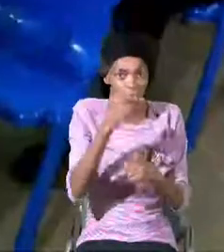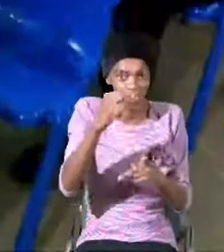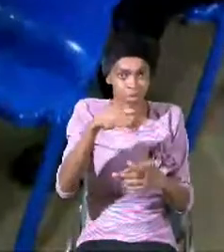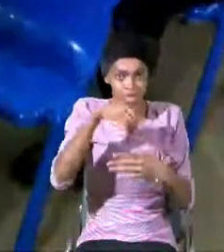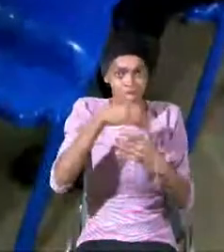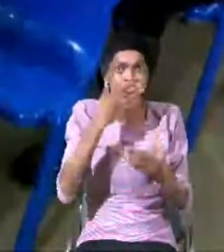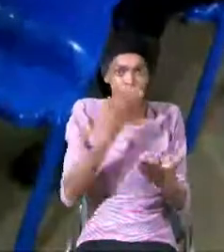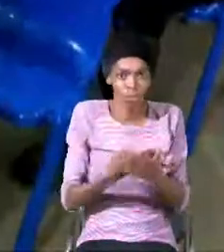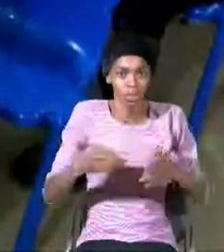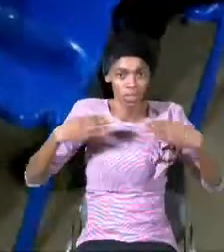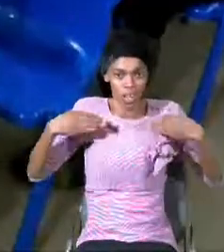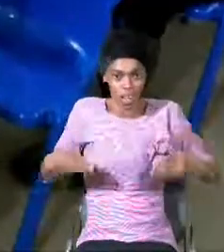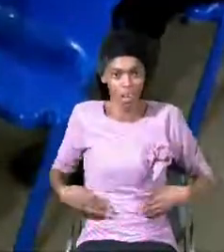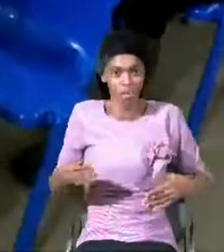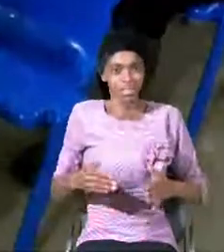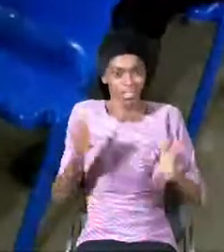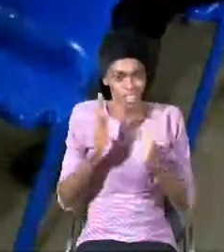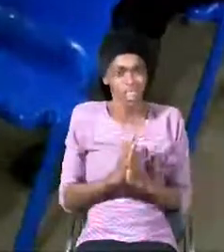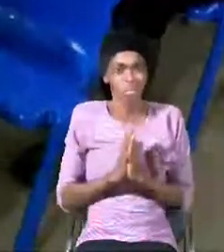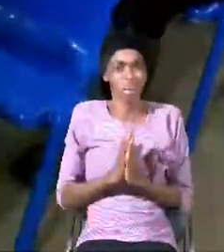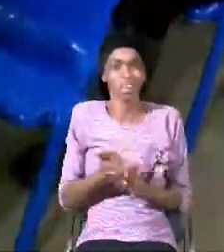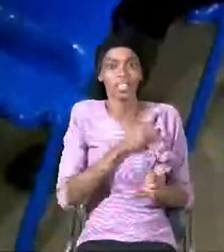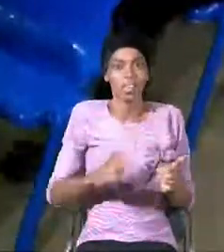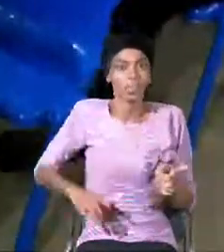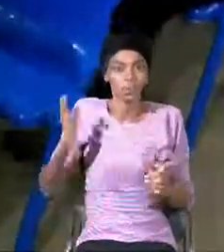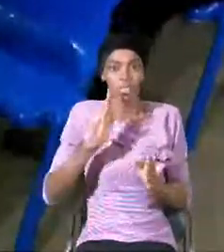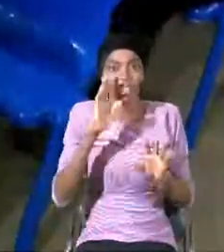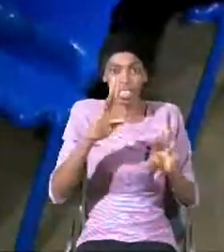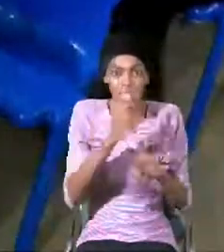santé. Le Seigneur va te garder en bonne santé.